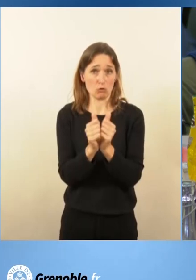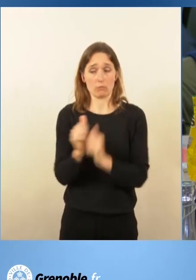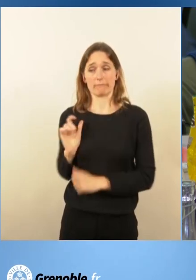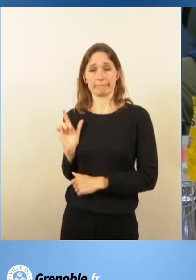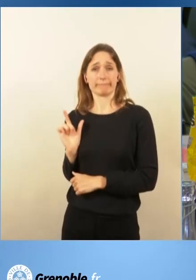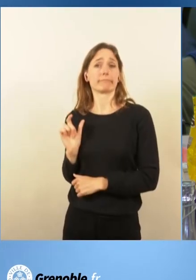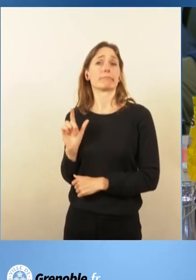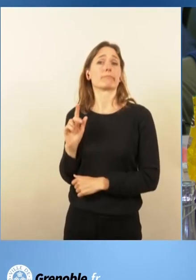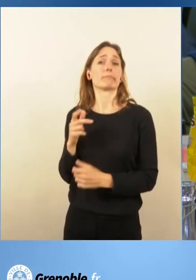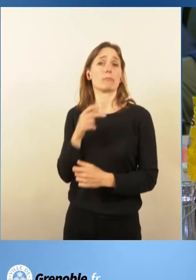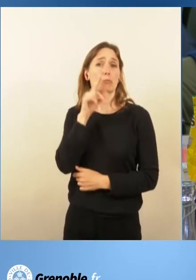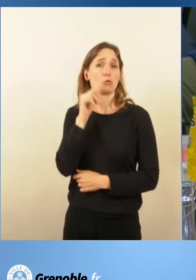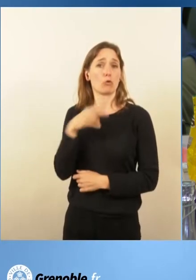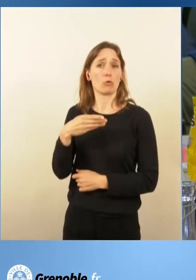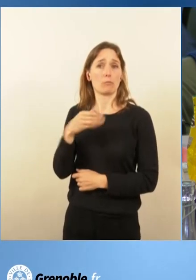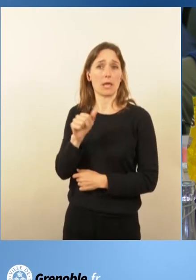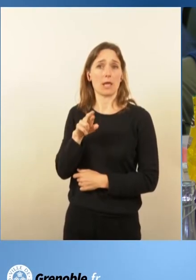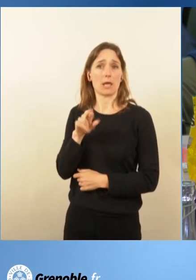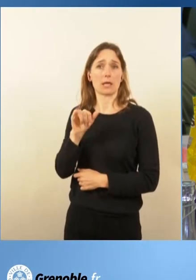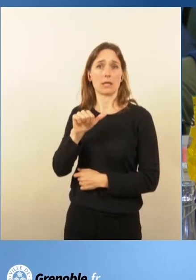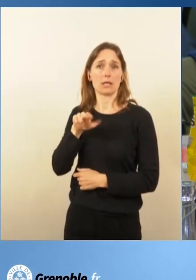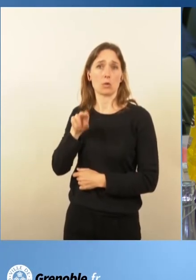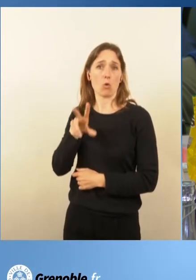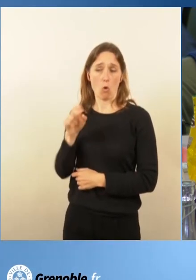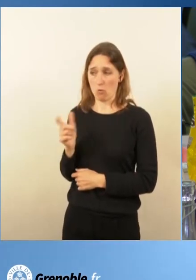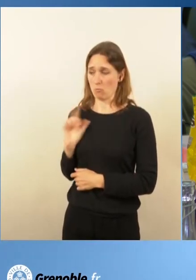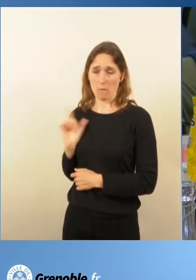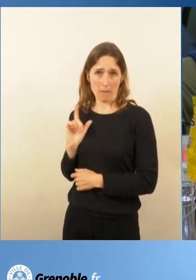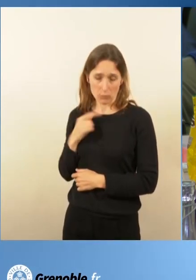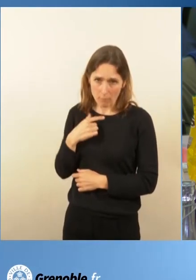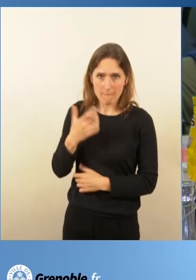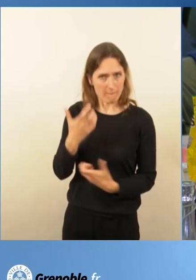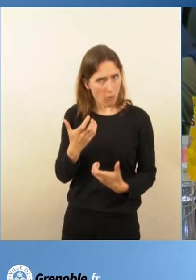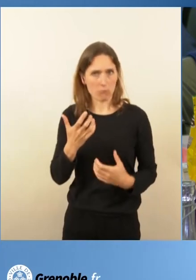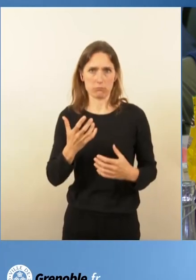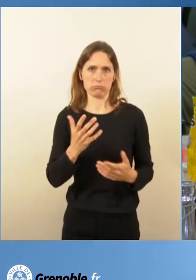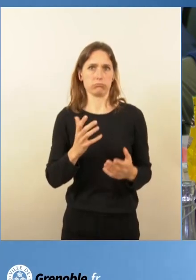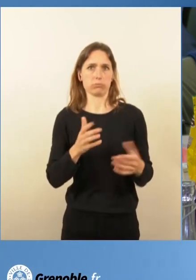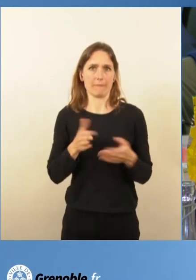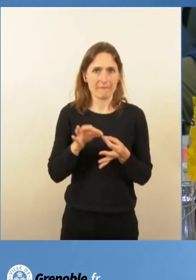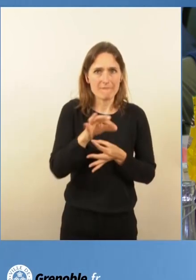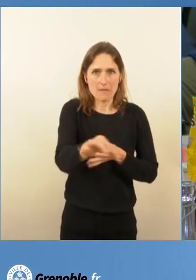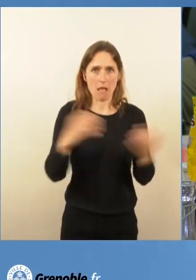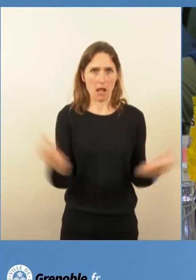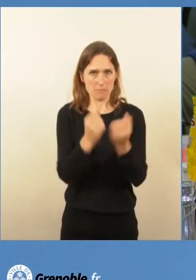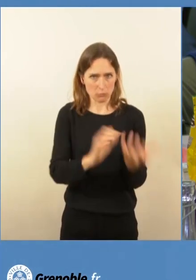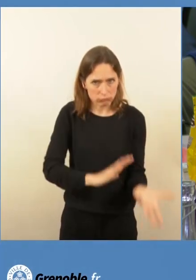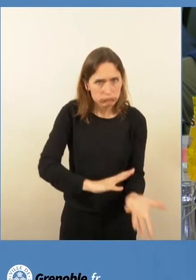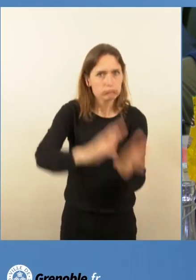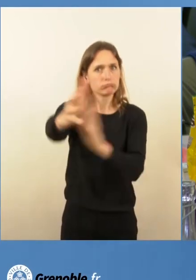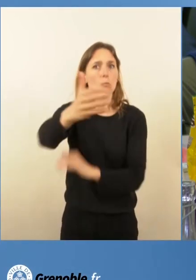d'améliorer donc cette filière animation à Grenoble et de pouvoir donc